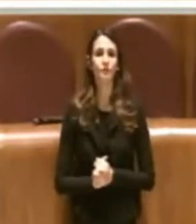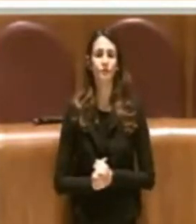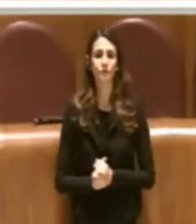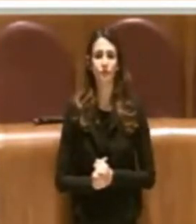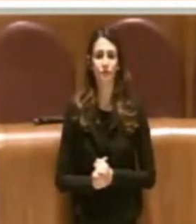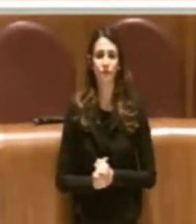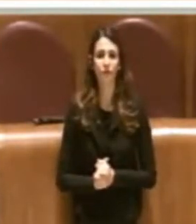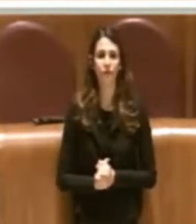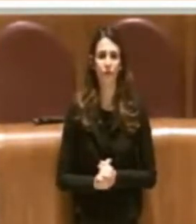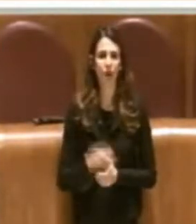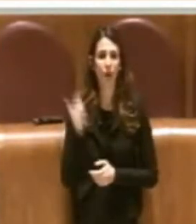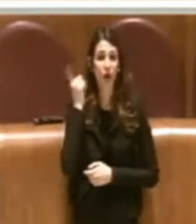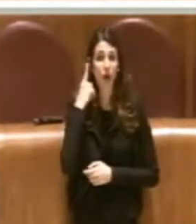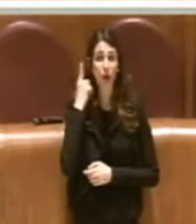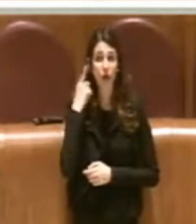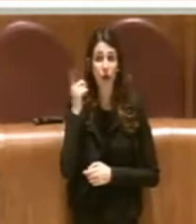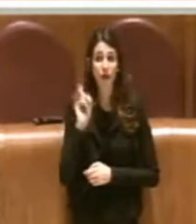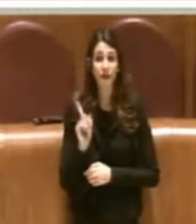non si sente?